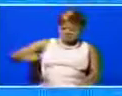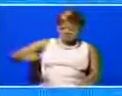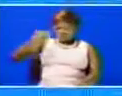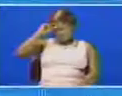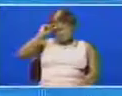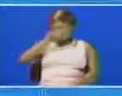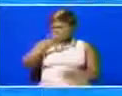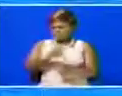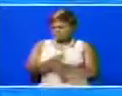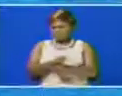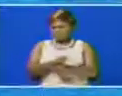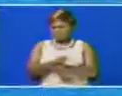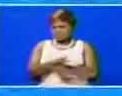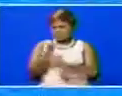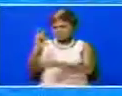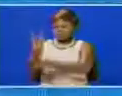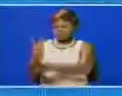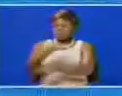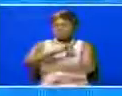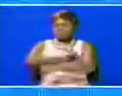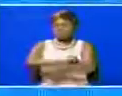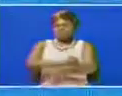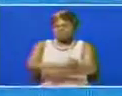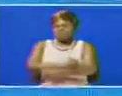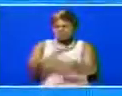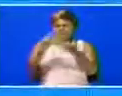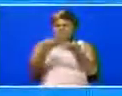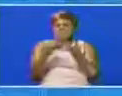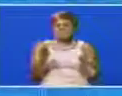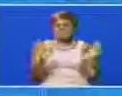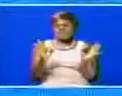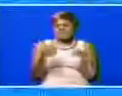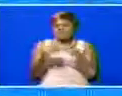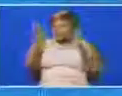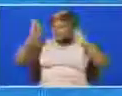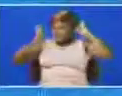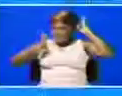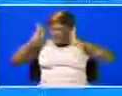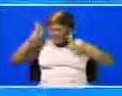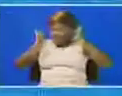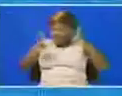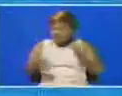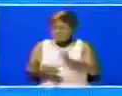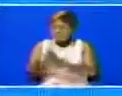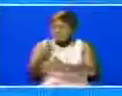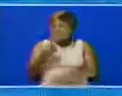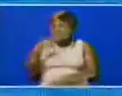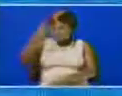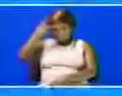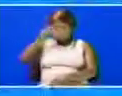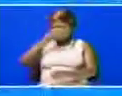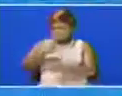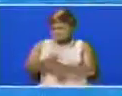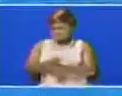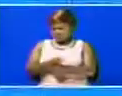Serikali imeahidi kuwa elimu ya shule za upili kuanzia mwakani itakuwa bure. Lakini wasiwasi umeibuka miongoni mwa wazazi kuhusiana na ahadi hii ya